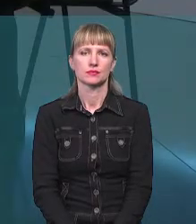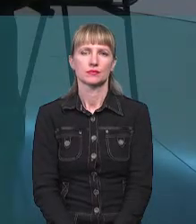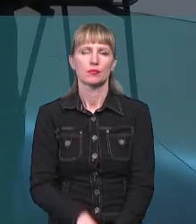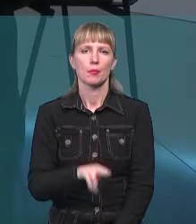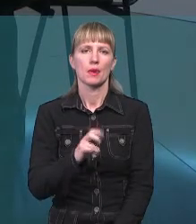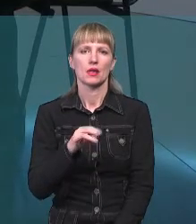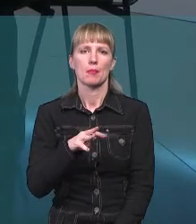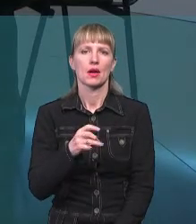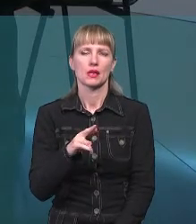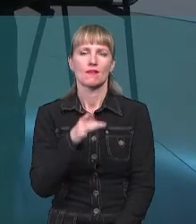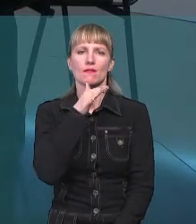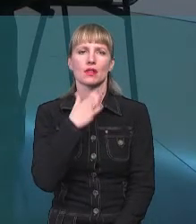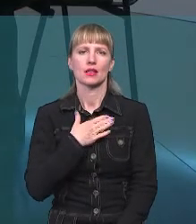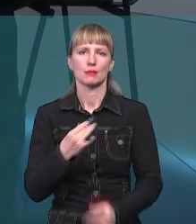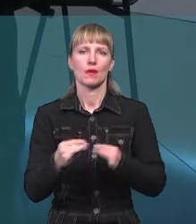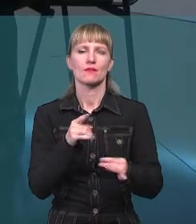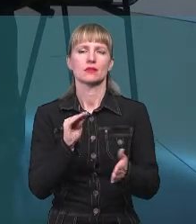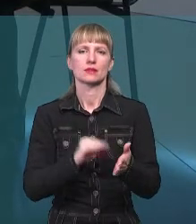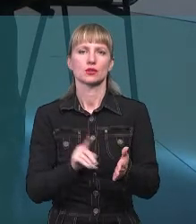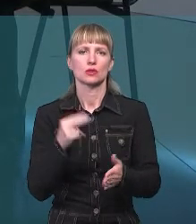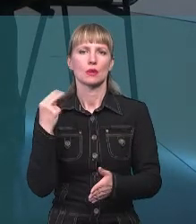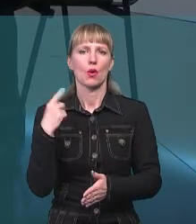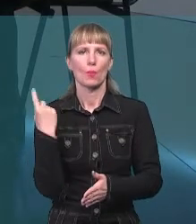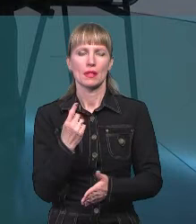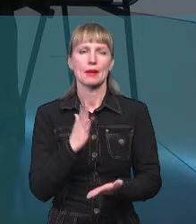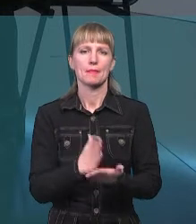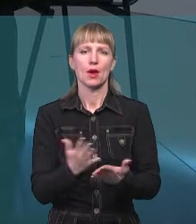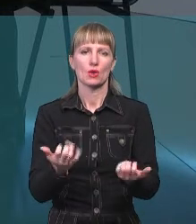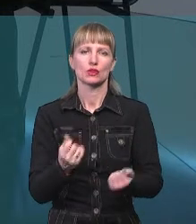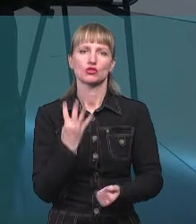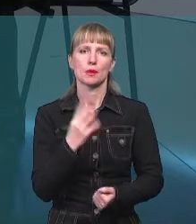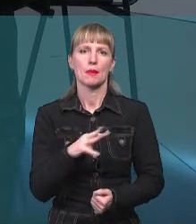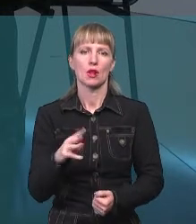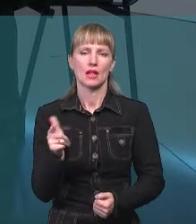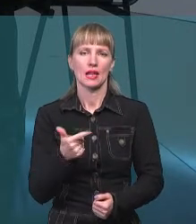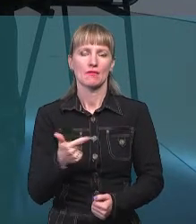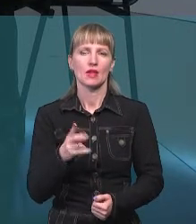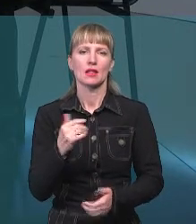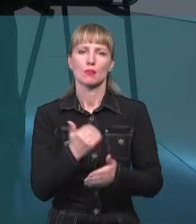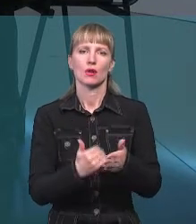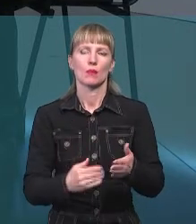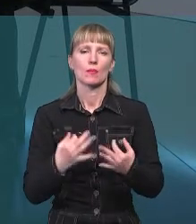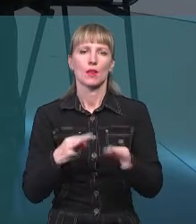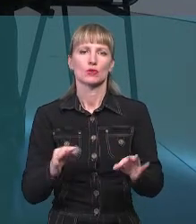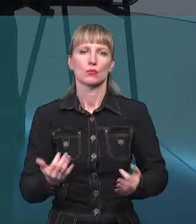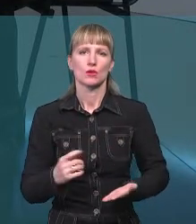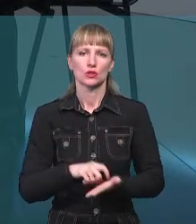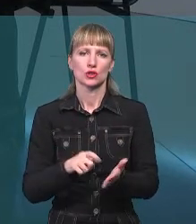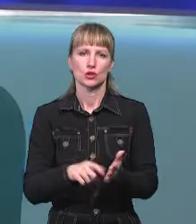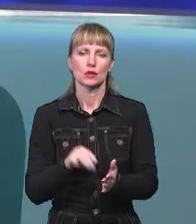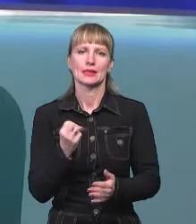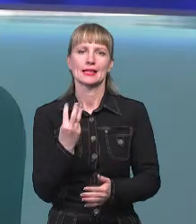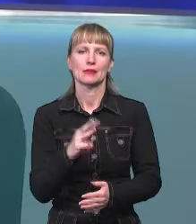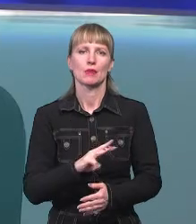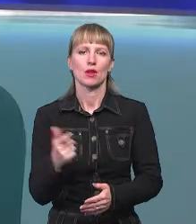Пані Марія, під час нашого спілкування ви зазначили, що Запорізька область має отримати 4 мільйони гривень на програму «Доступне житло» та